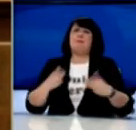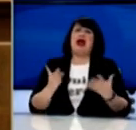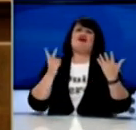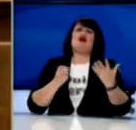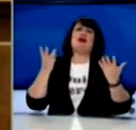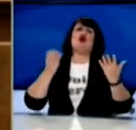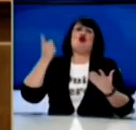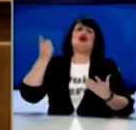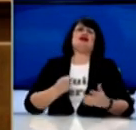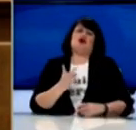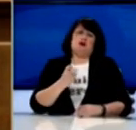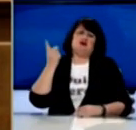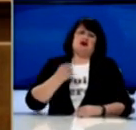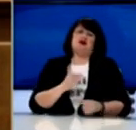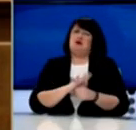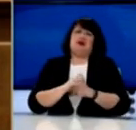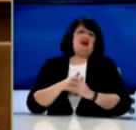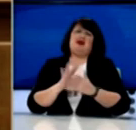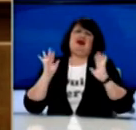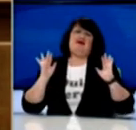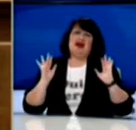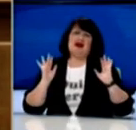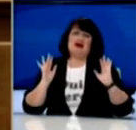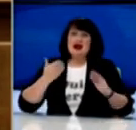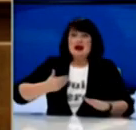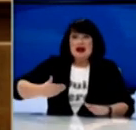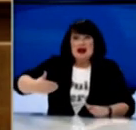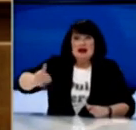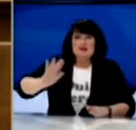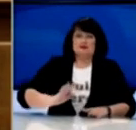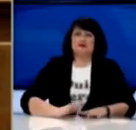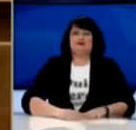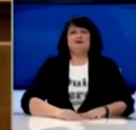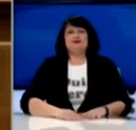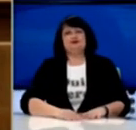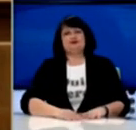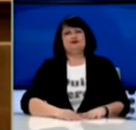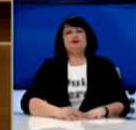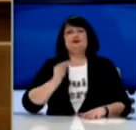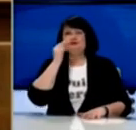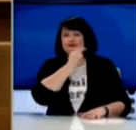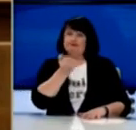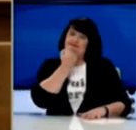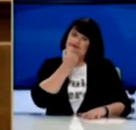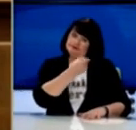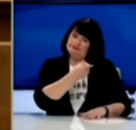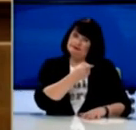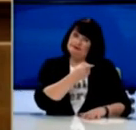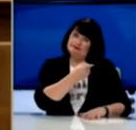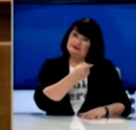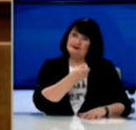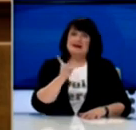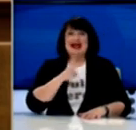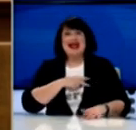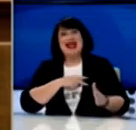70%, 80%, 20%. Δεν με ενδιαφέρουν αυτά. Δεν θα πω και ότι ο Πρωθυπουργός έκανε ένα λάθος. Έχει ένα